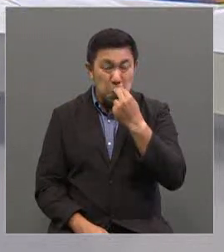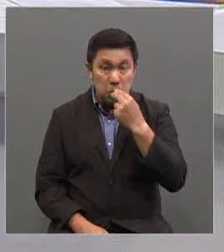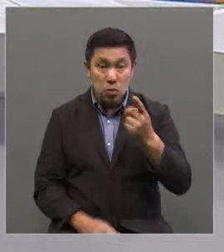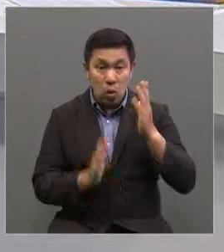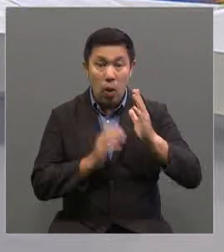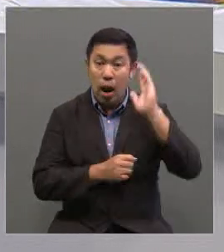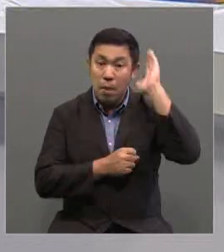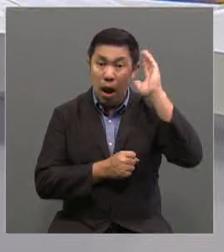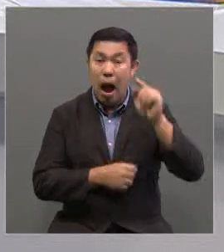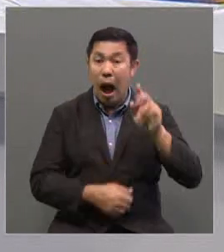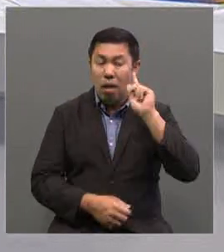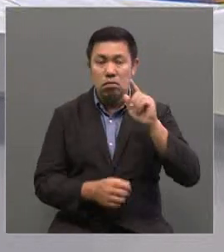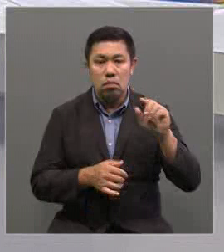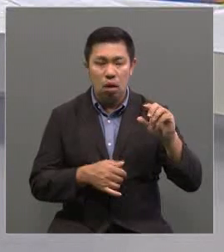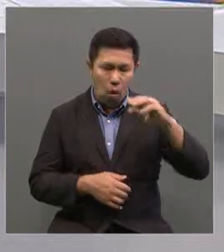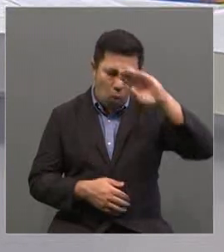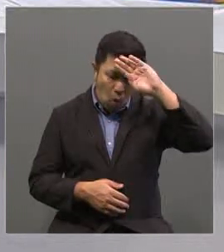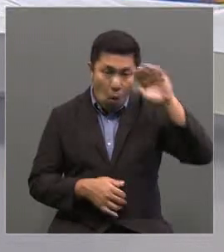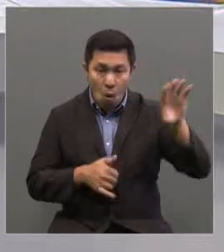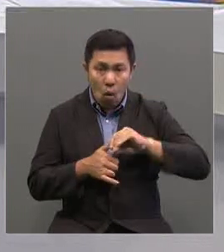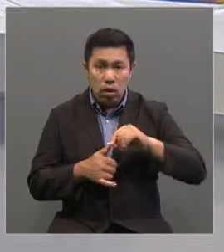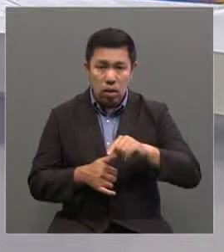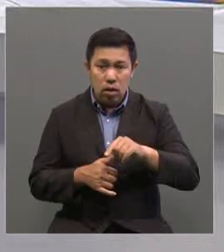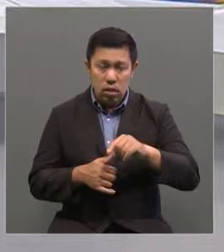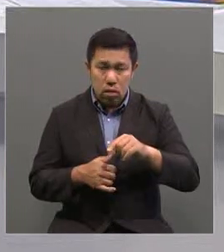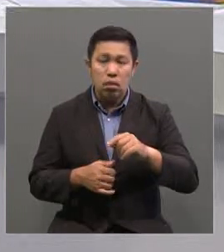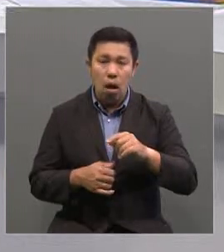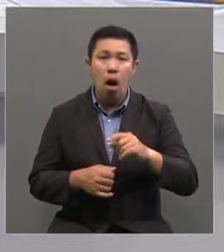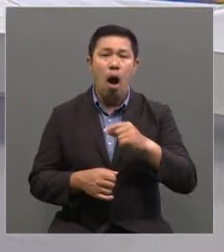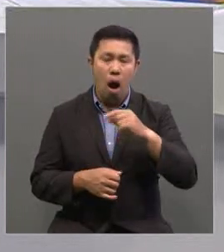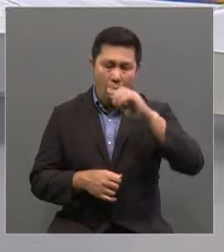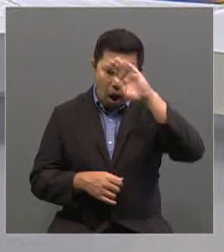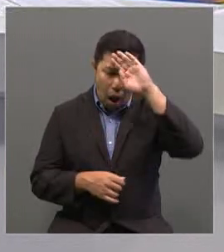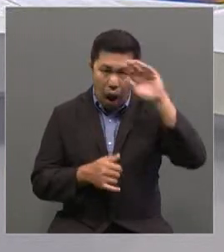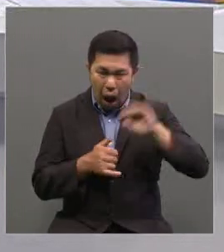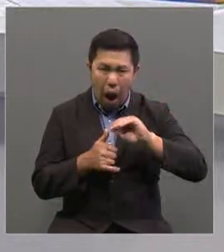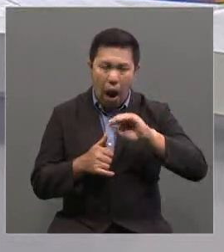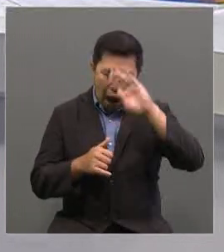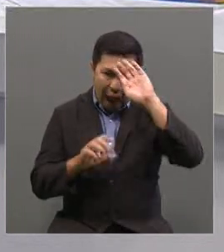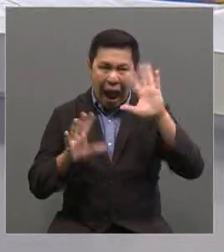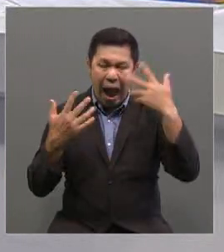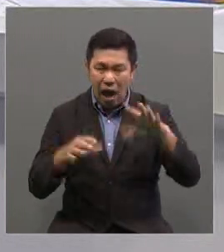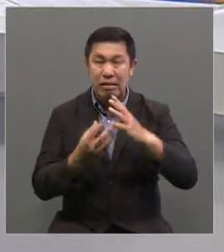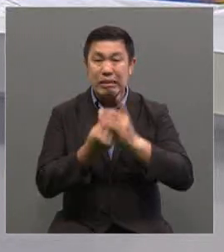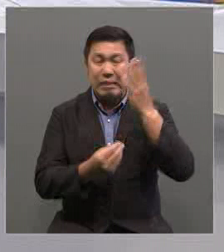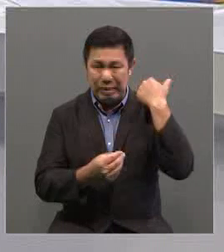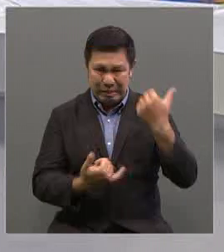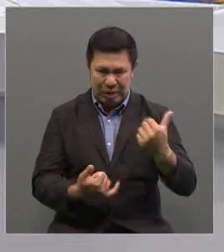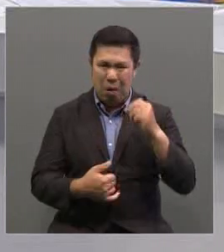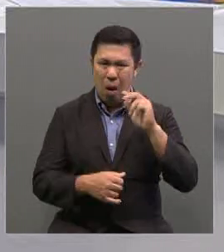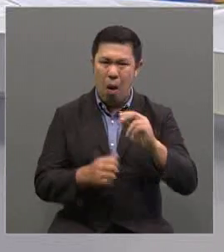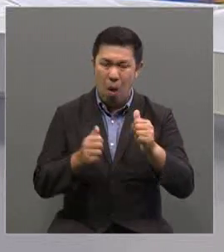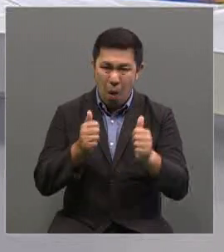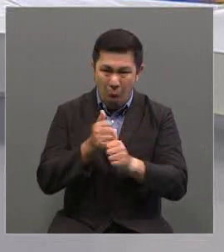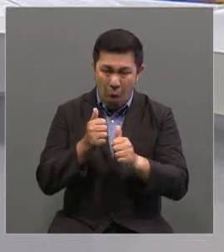ผู้ประกาศของเราก็เพิ่งจะติดไปเมื่อสัปดาห์ที่แล้วหายแล้วคุณอุ๊บอิ๊บจินตนานะครับตอนนี้กรมควบคุมโรคเนี่ยเขาออกมาเตือนนะว่าเจอการ